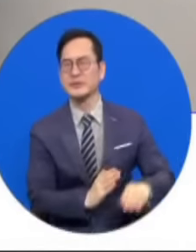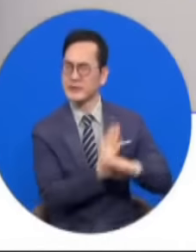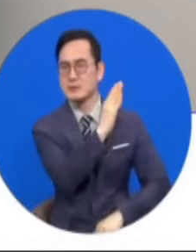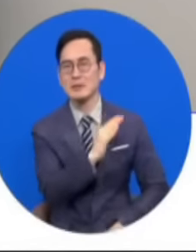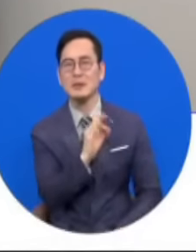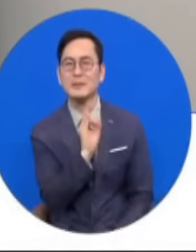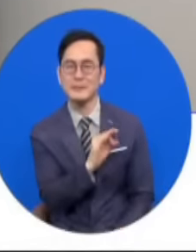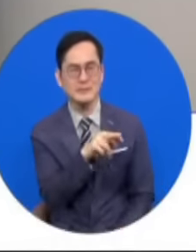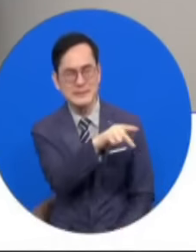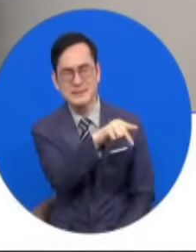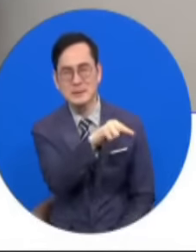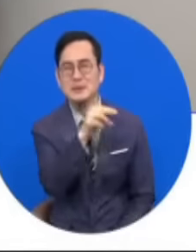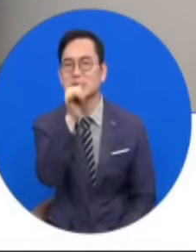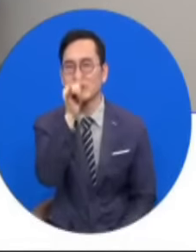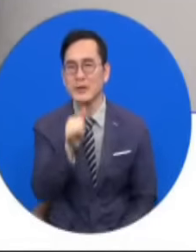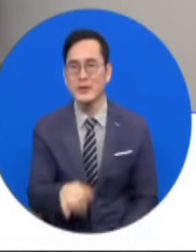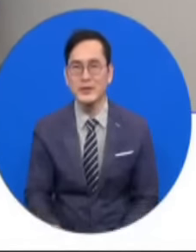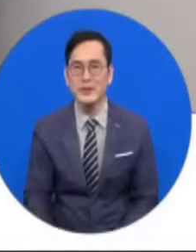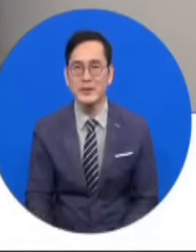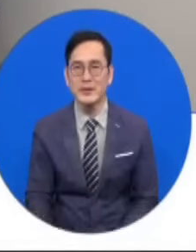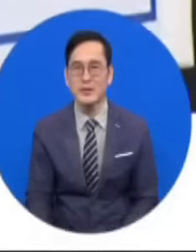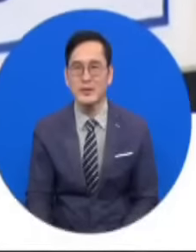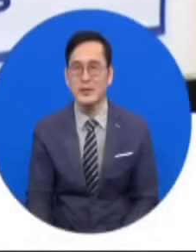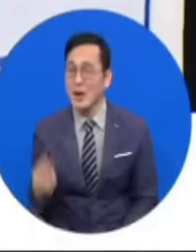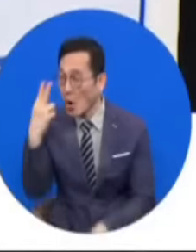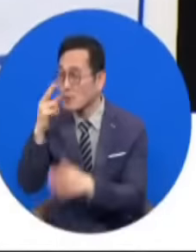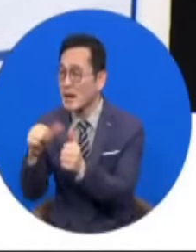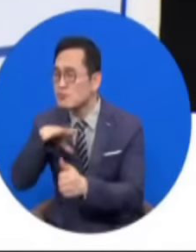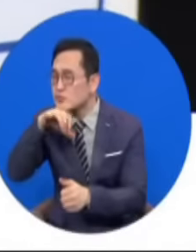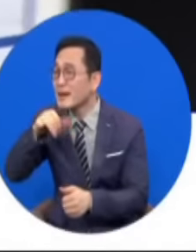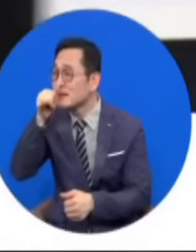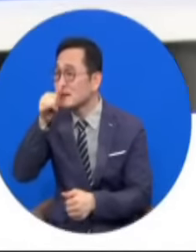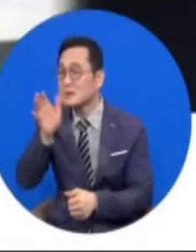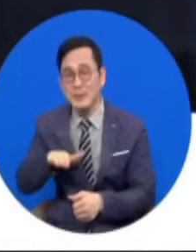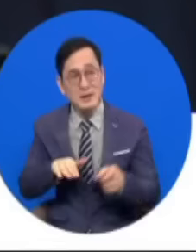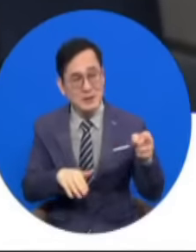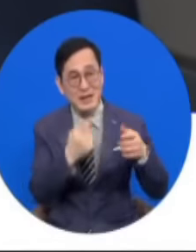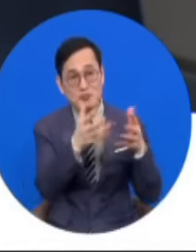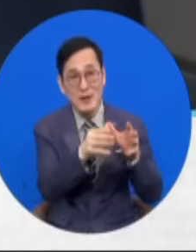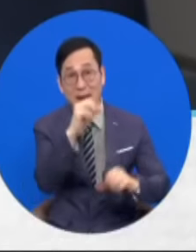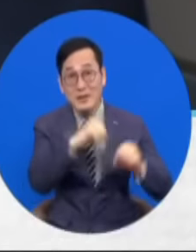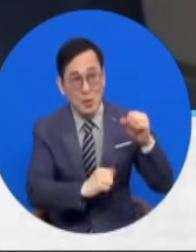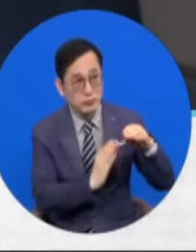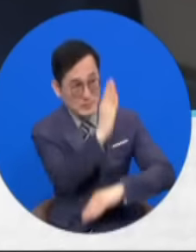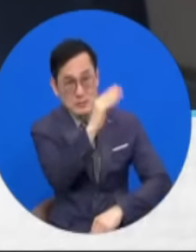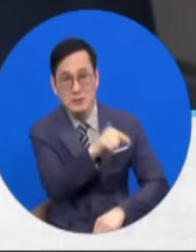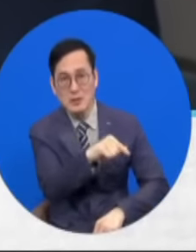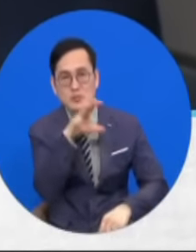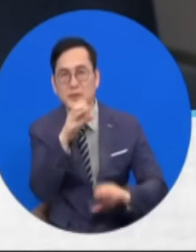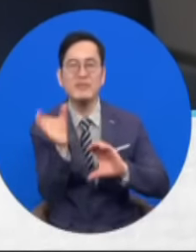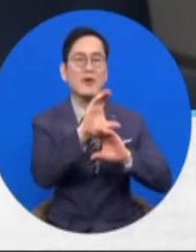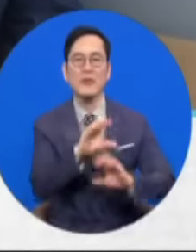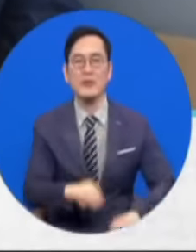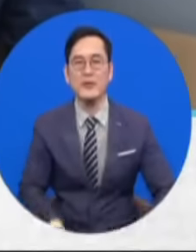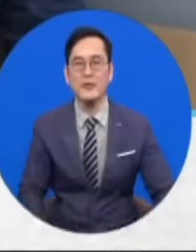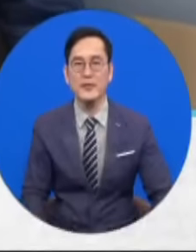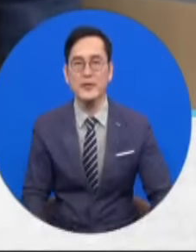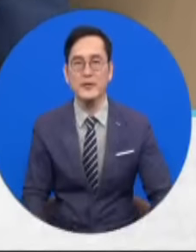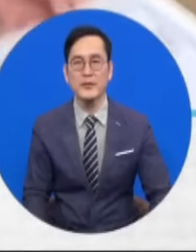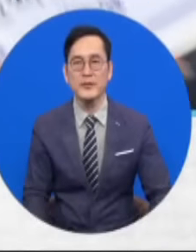입법권을 행사하고 있다 이런 지적을 많이 해요 검찰에 대한 불만도 있지만은 그러나 그럼에도 불구하고 민주당이